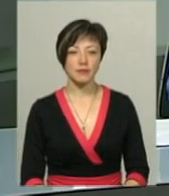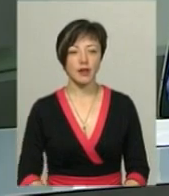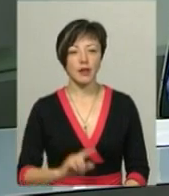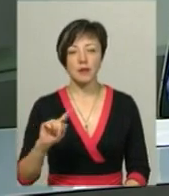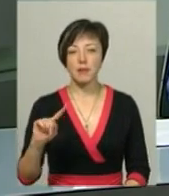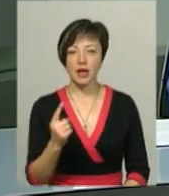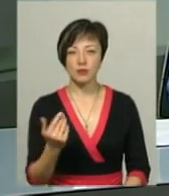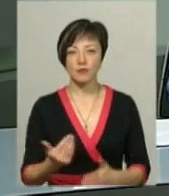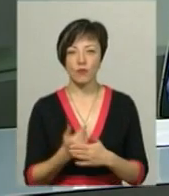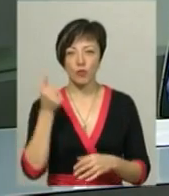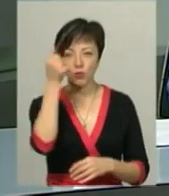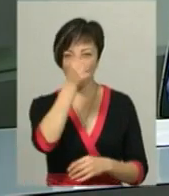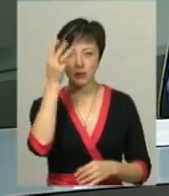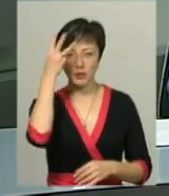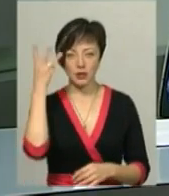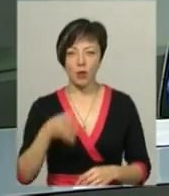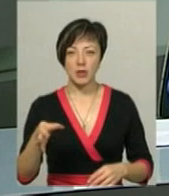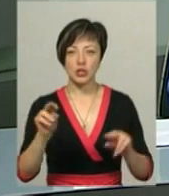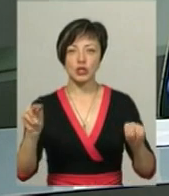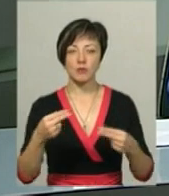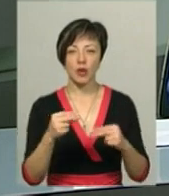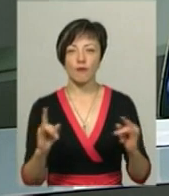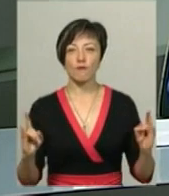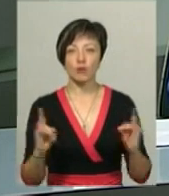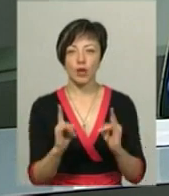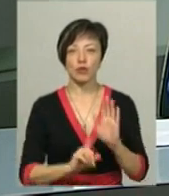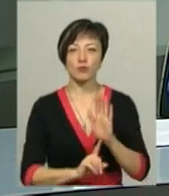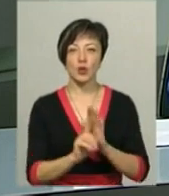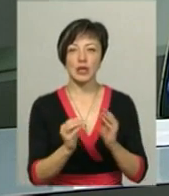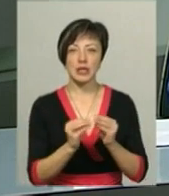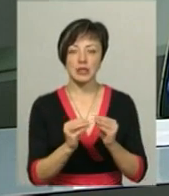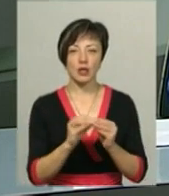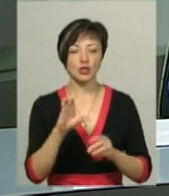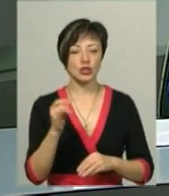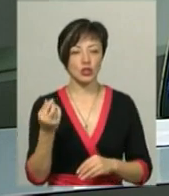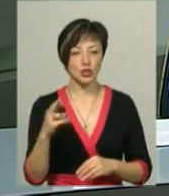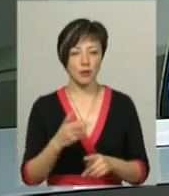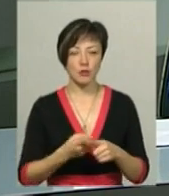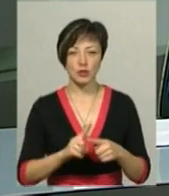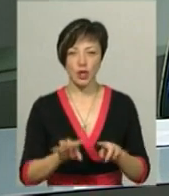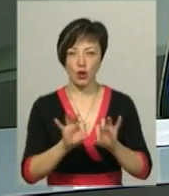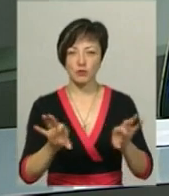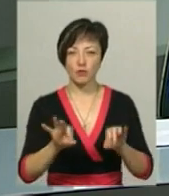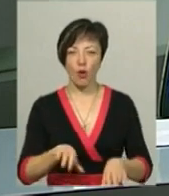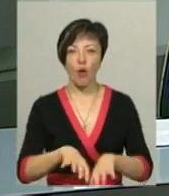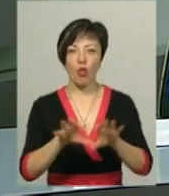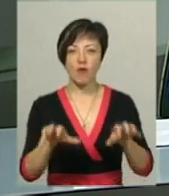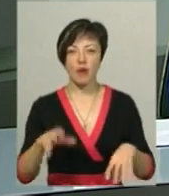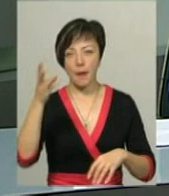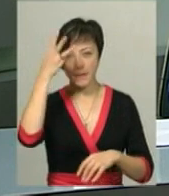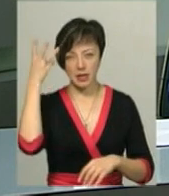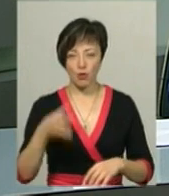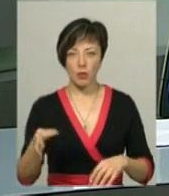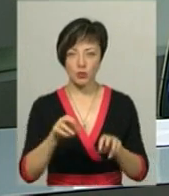Перший у новому році Хмельницький обласний чемпіонат з футзалу розпочнуть з 10 січня. Про це розповів голова Хмельницької